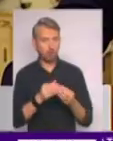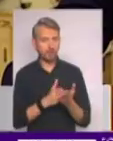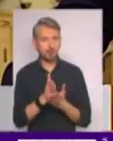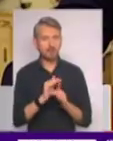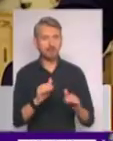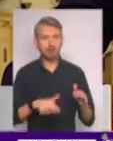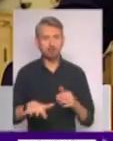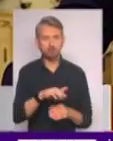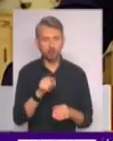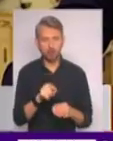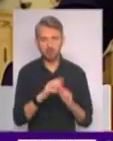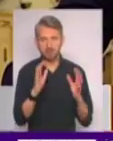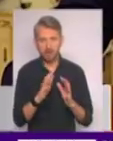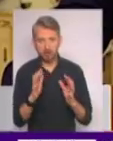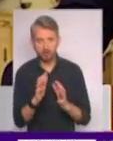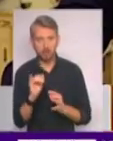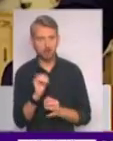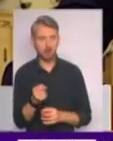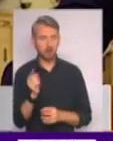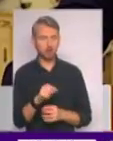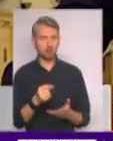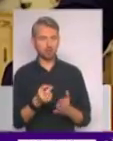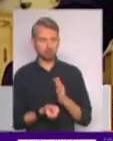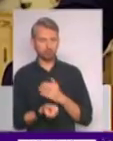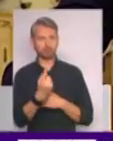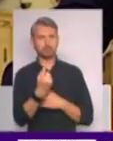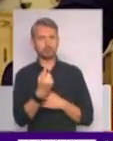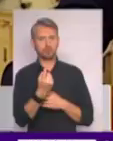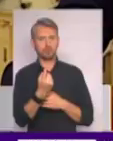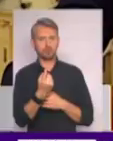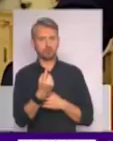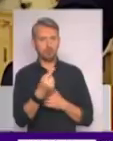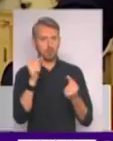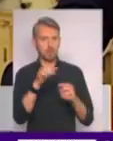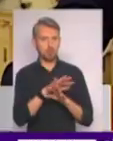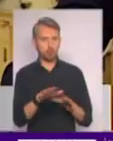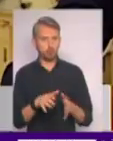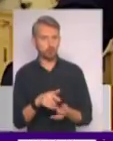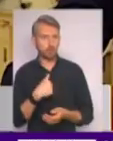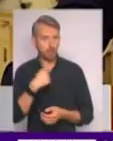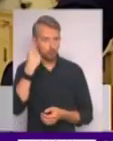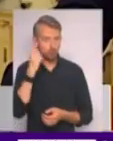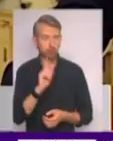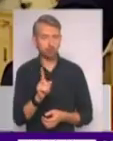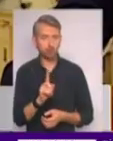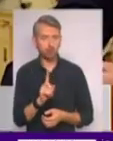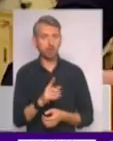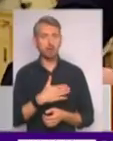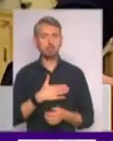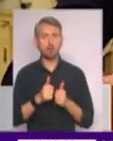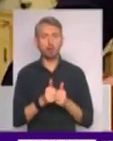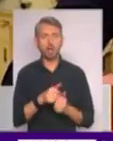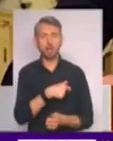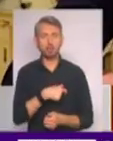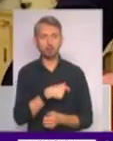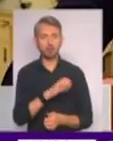дитячої зони там збережена, і тут, скажімо так, з'являється неподобство. Я думаю, що мій колега-депутат